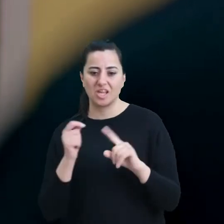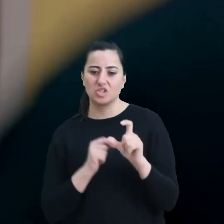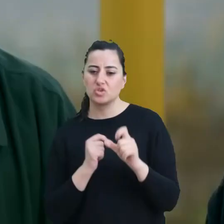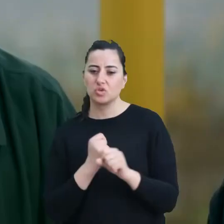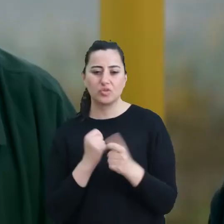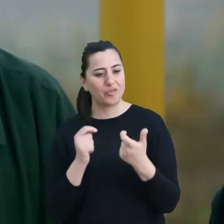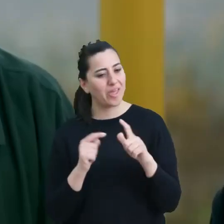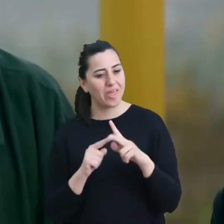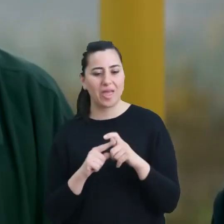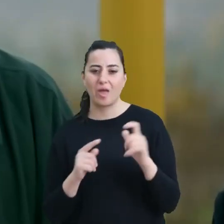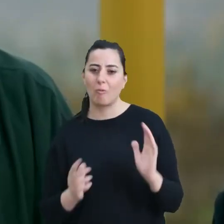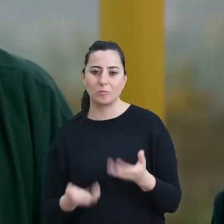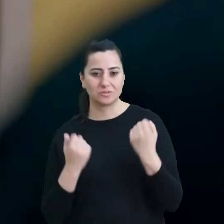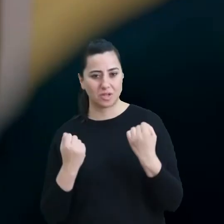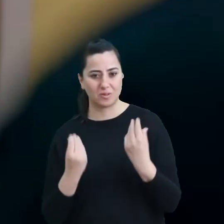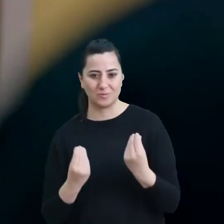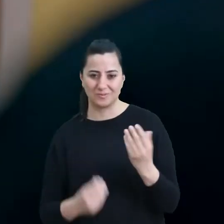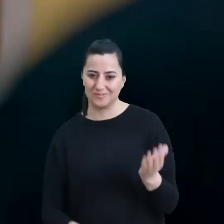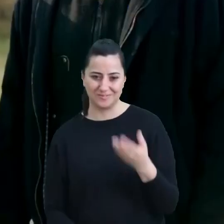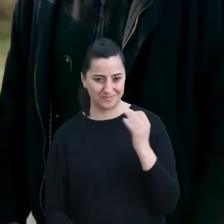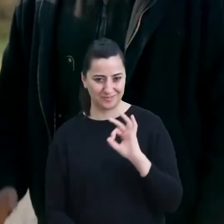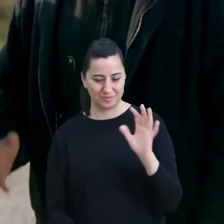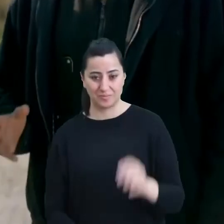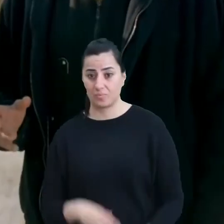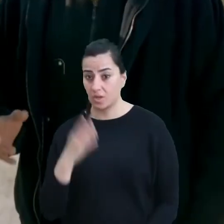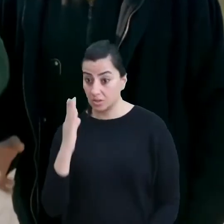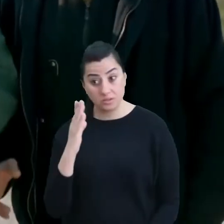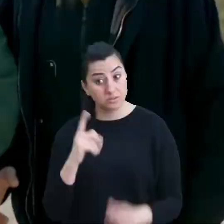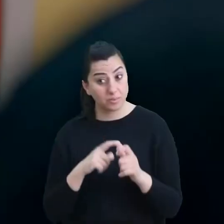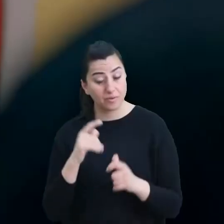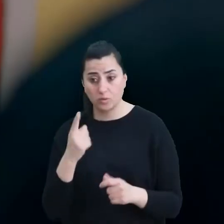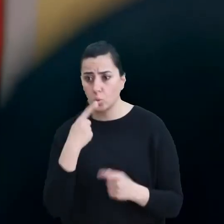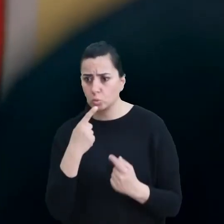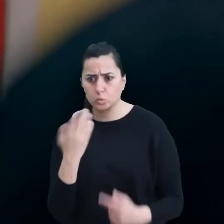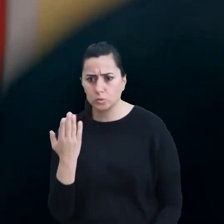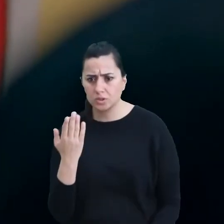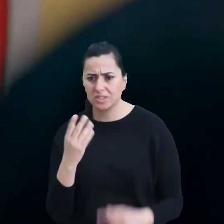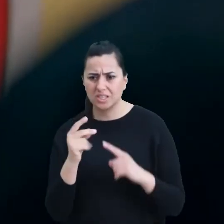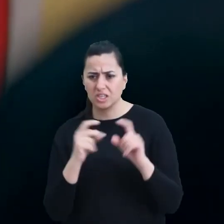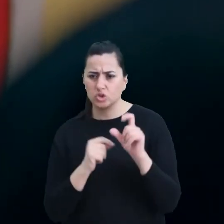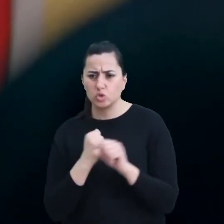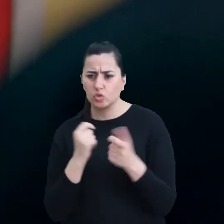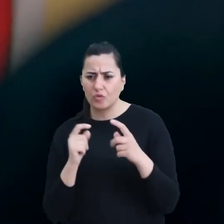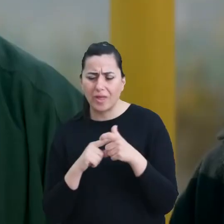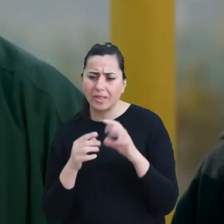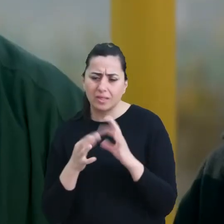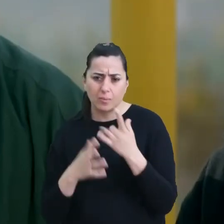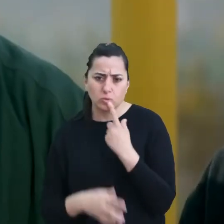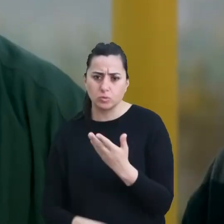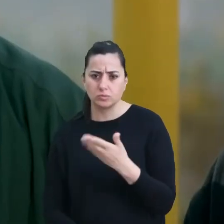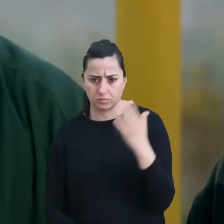İç güveysi falan hem de. Sağlam yolcan, gazları sağlam. Lan Sebahattin nasıl konuşuyorsun sen ha? İç güveysi falan diye ver bakayım sen bana onu